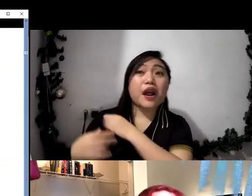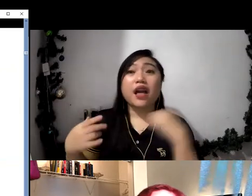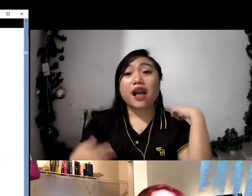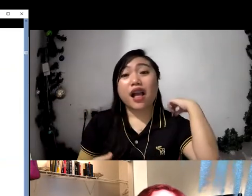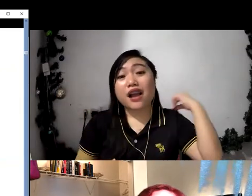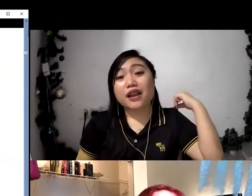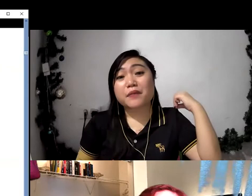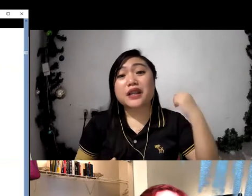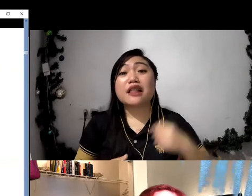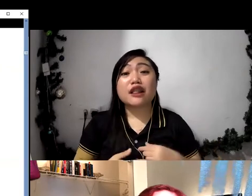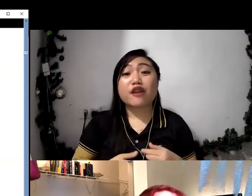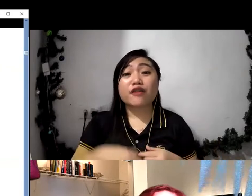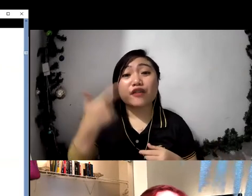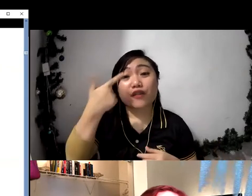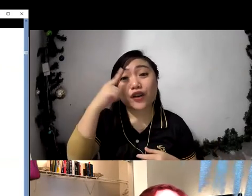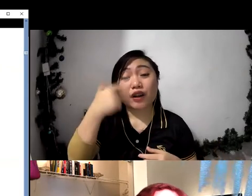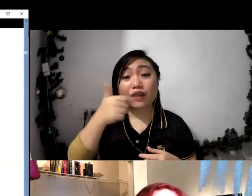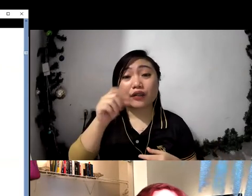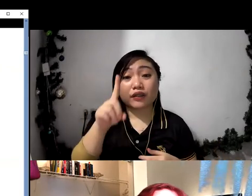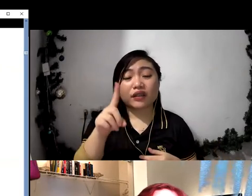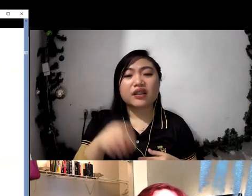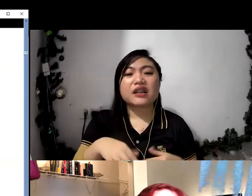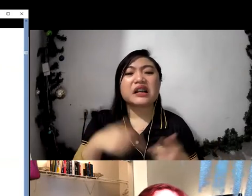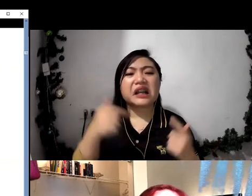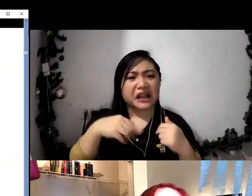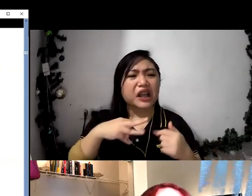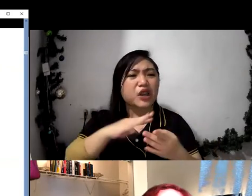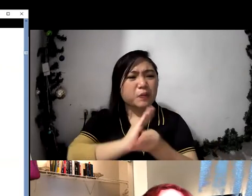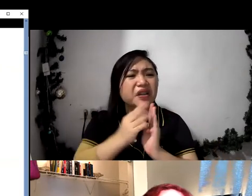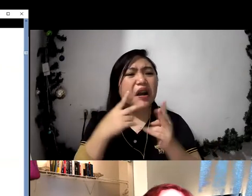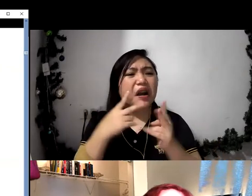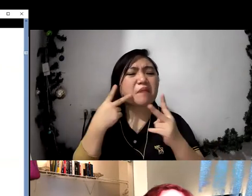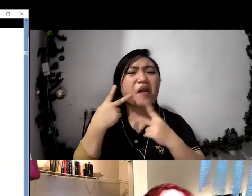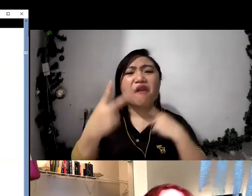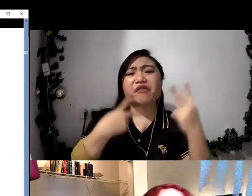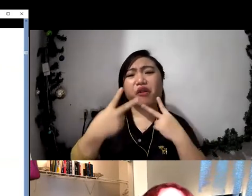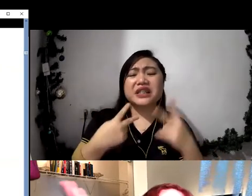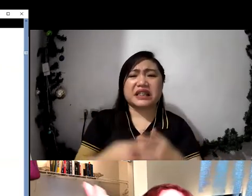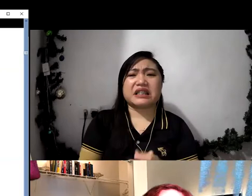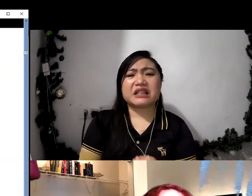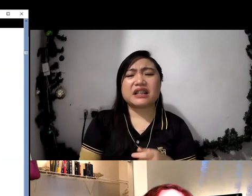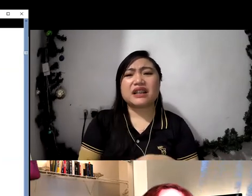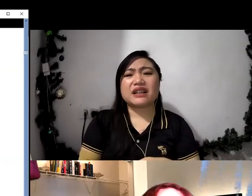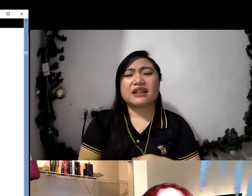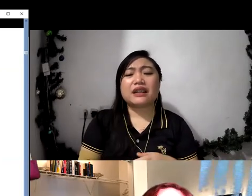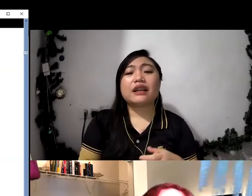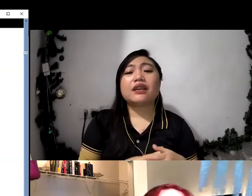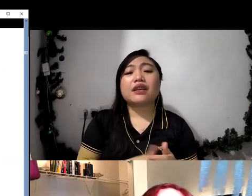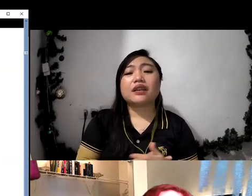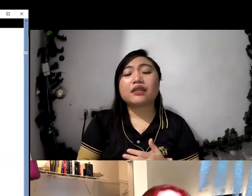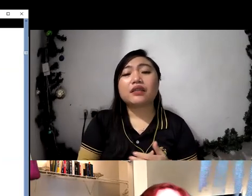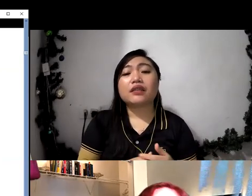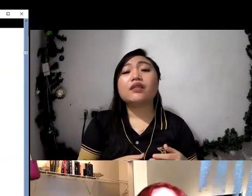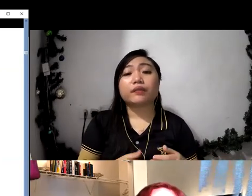sila nakikita. Nagkaroon ng pagkakataon na nako-consult natin sila at nadadala natin yung issue nila sa mainstream ng